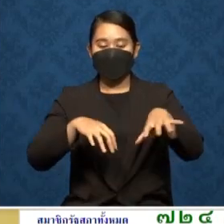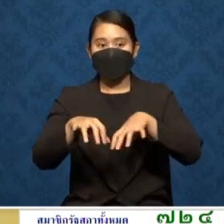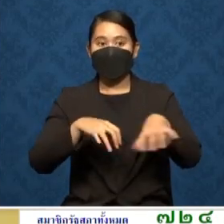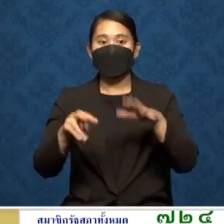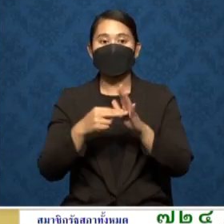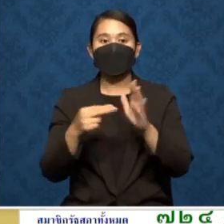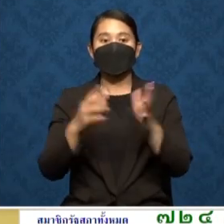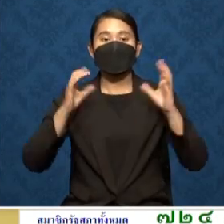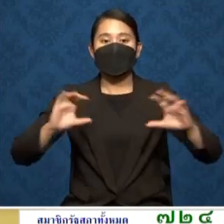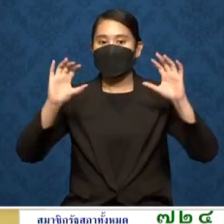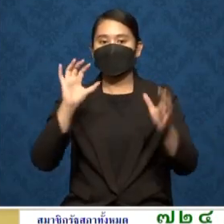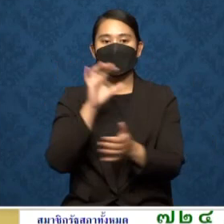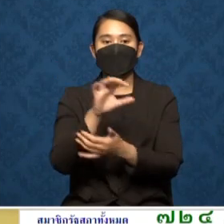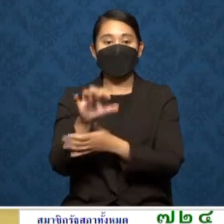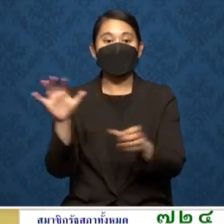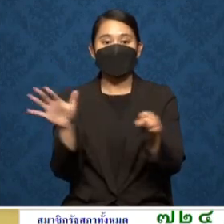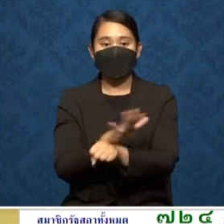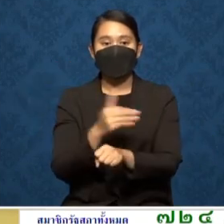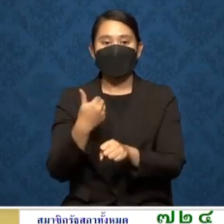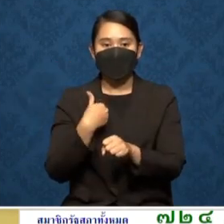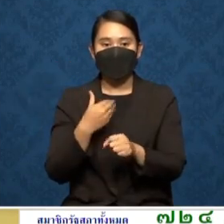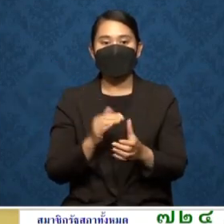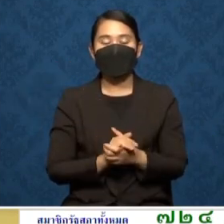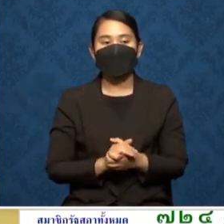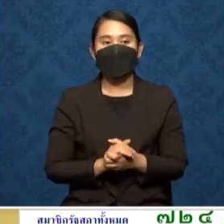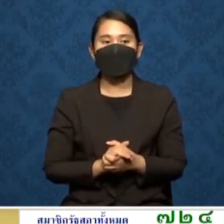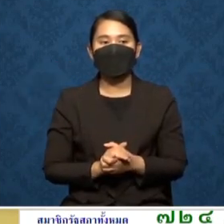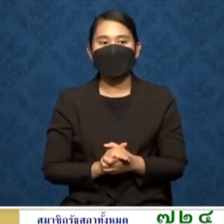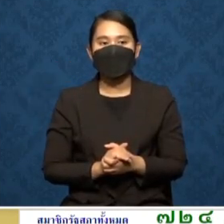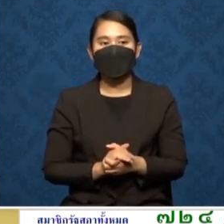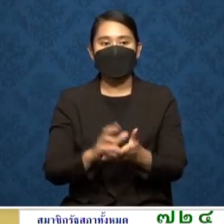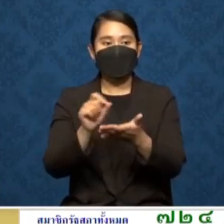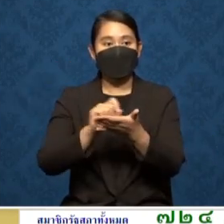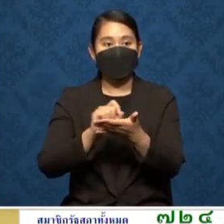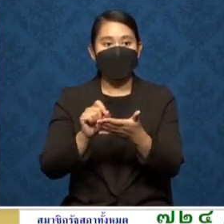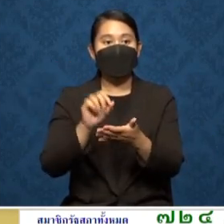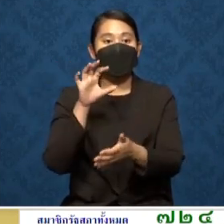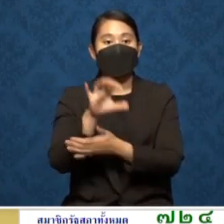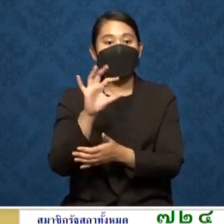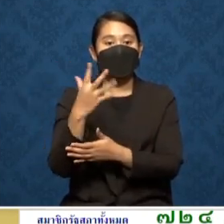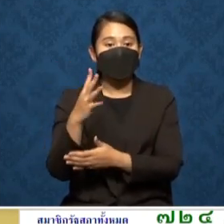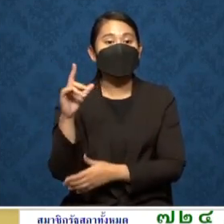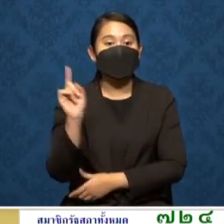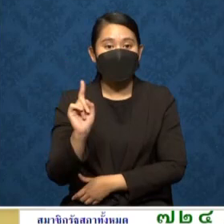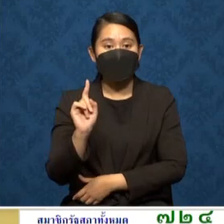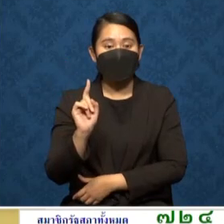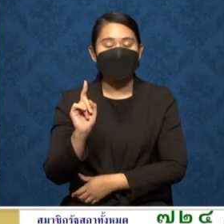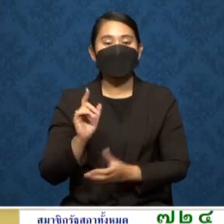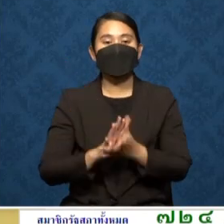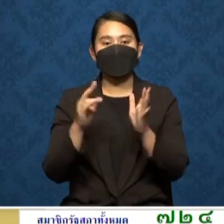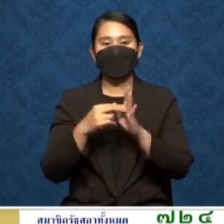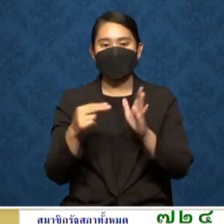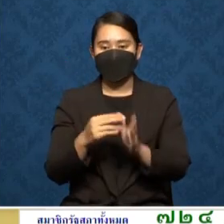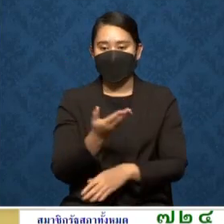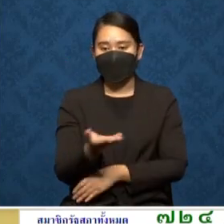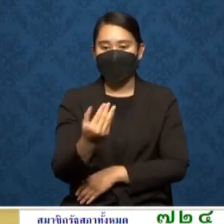าถูกใช้บังคับไปเต็มที่แล้วล่ะครับทีนี้พอไปเขียนข้อยกเว้นว่าไม่ใช้กับหน่วยงานโน้นหน่วยงานนี้ท่านสมาชิกส